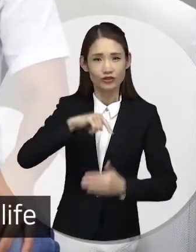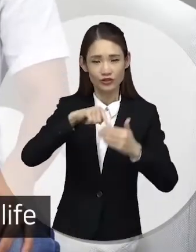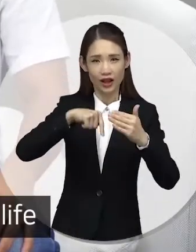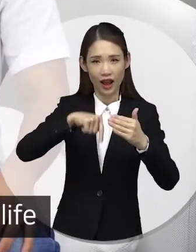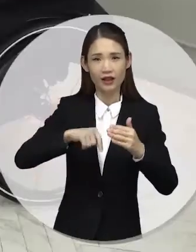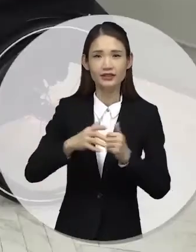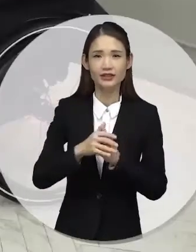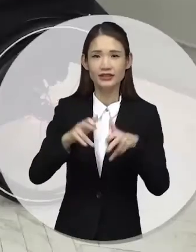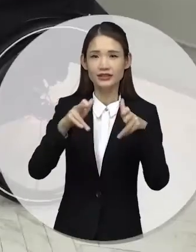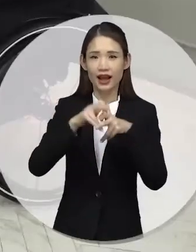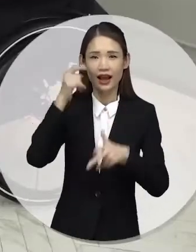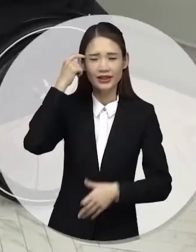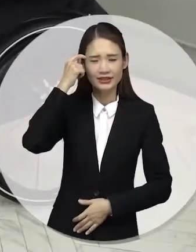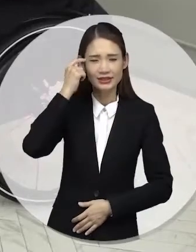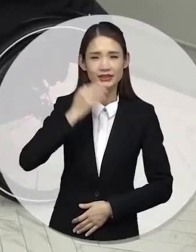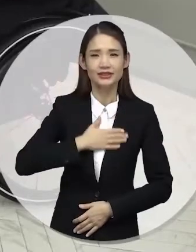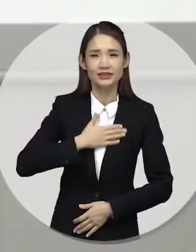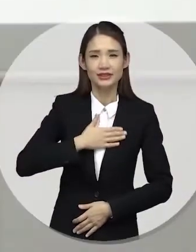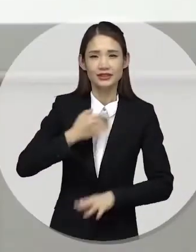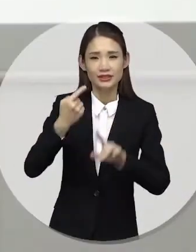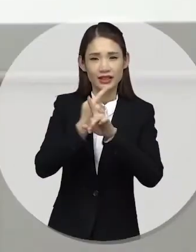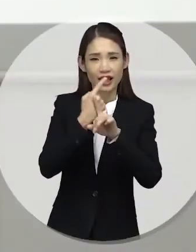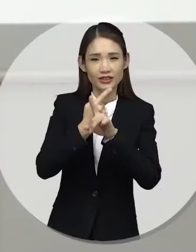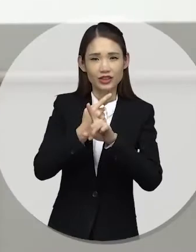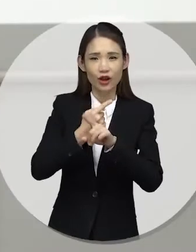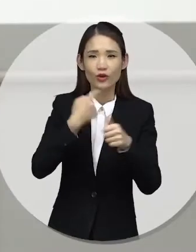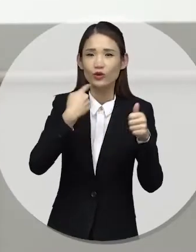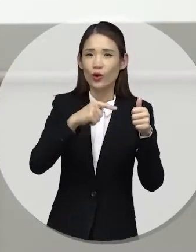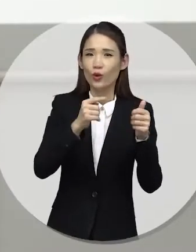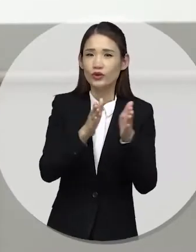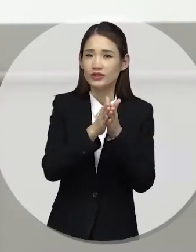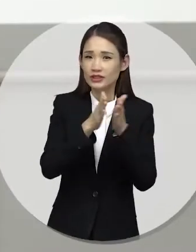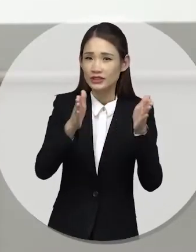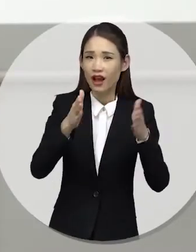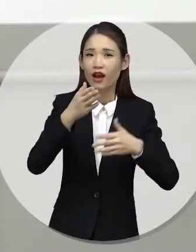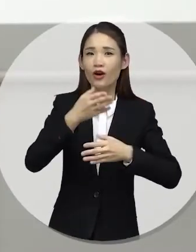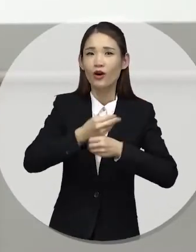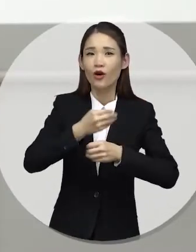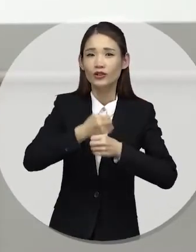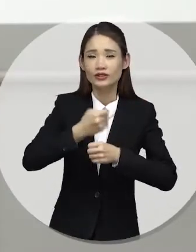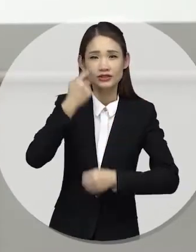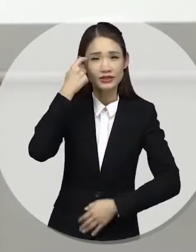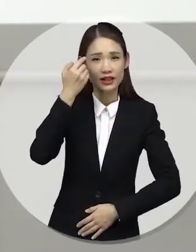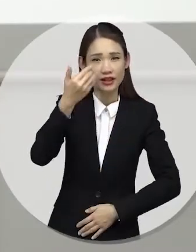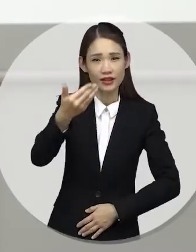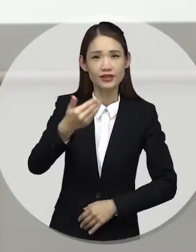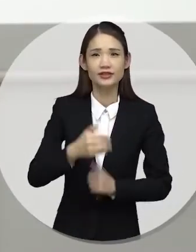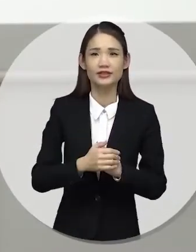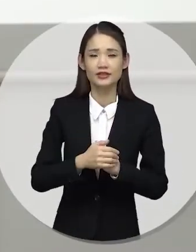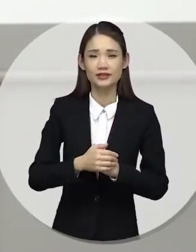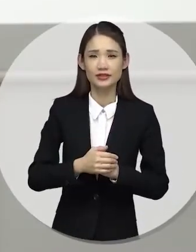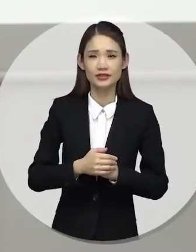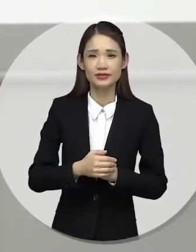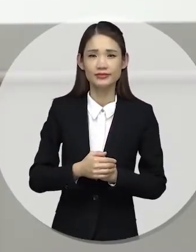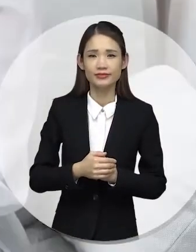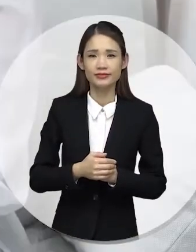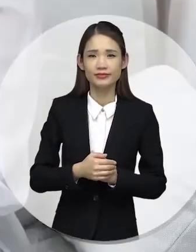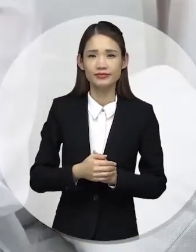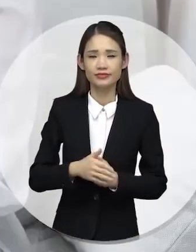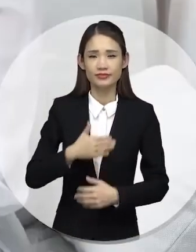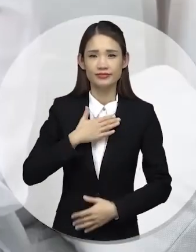우리나라에 그러면은 장애 인식 개선 교육이 시작해야 되는 시점이 언제라고 혹시 생각하시는지 알 수